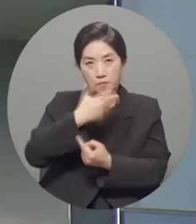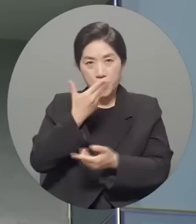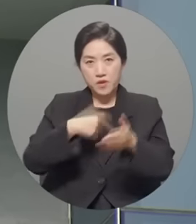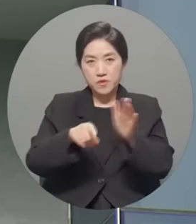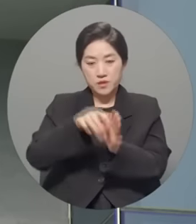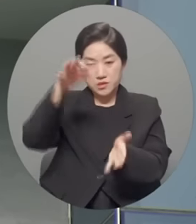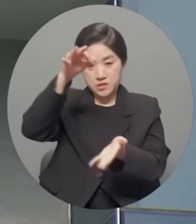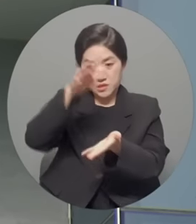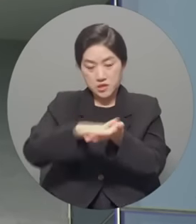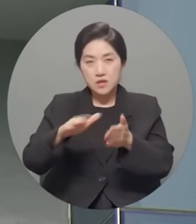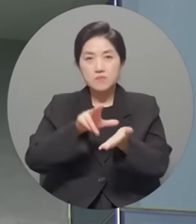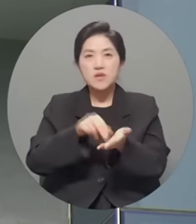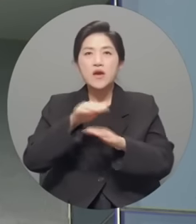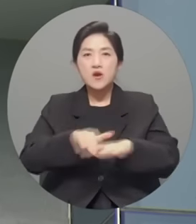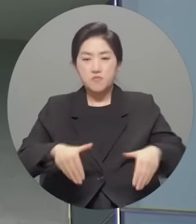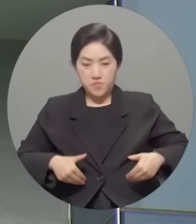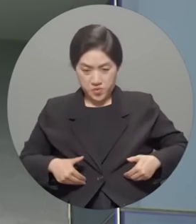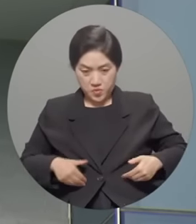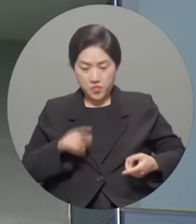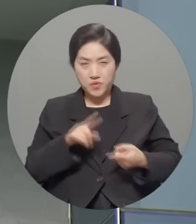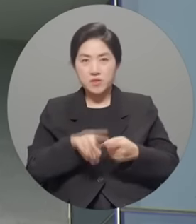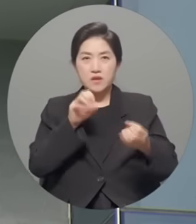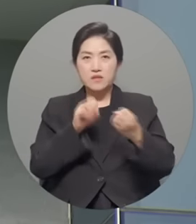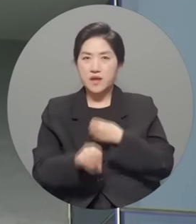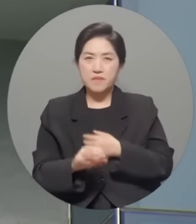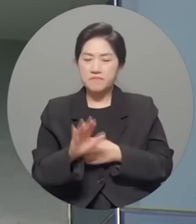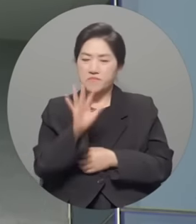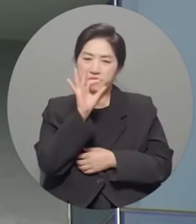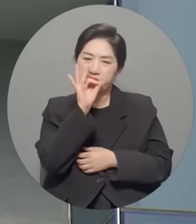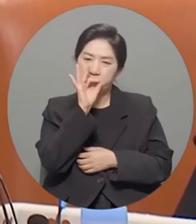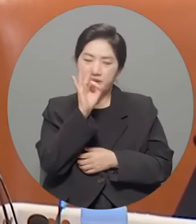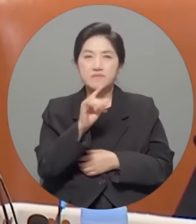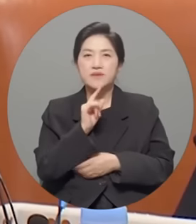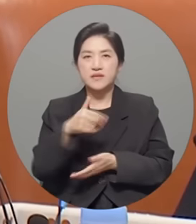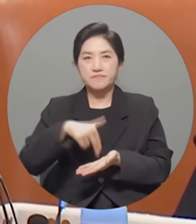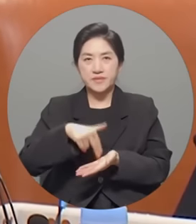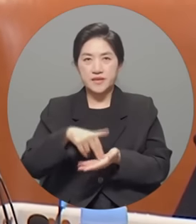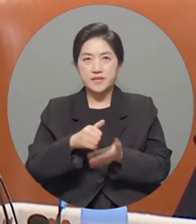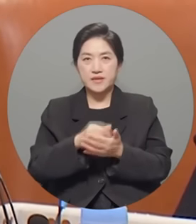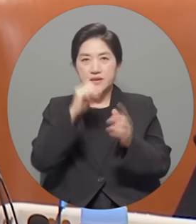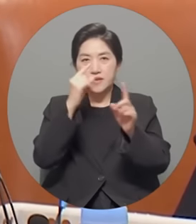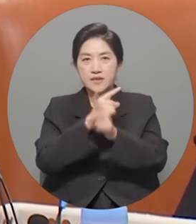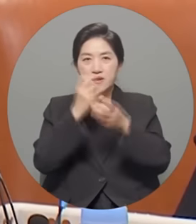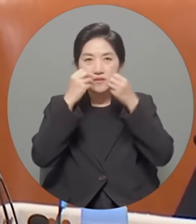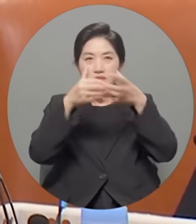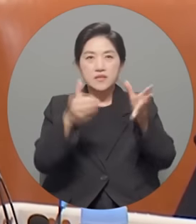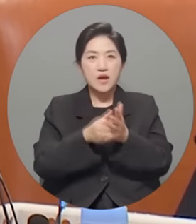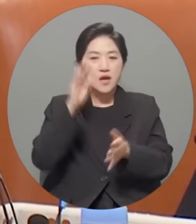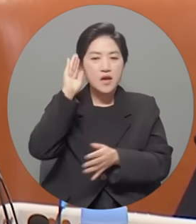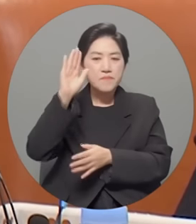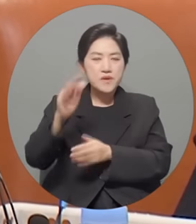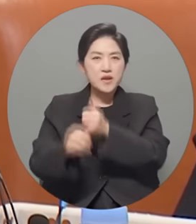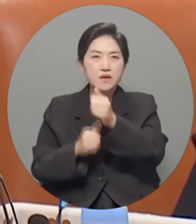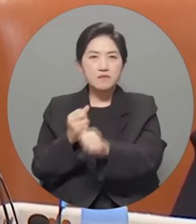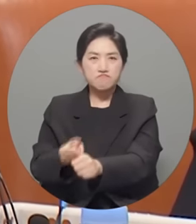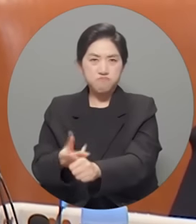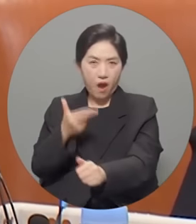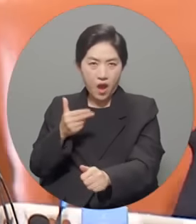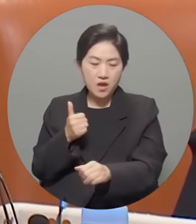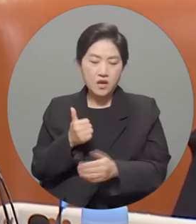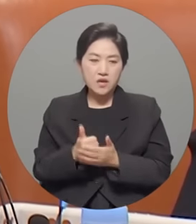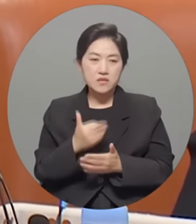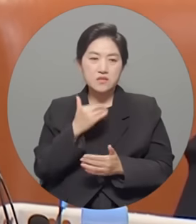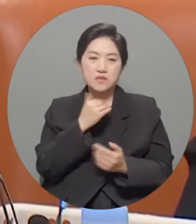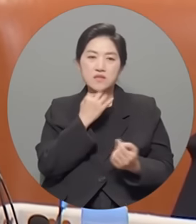문제를 해결해야 하는데 이에 대한 답이 될 수 없다는 이유입니다. 개혁신당은 미래등골을 부러뜨리는 세대